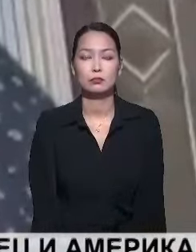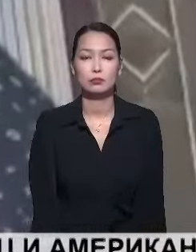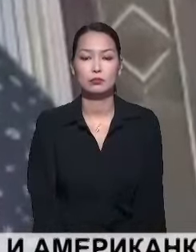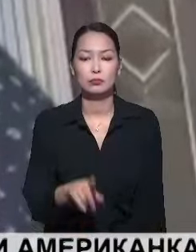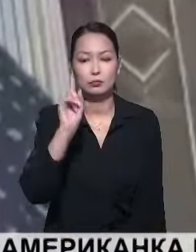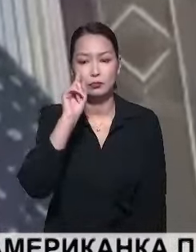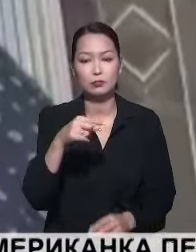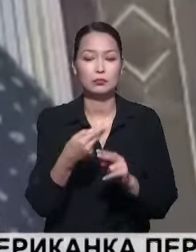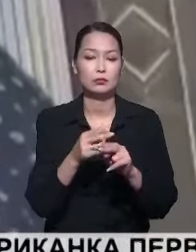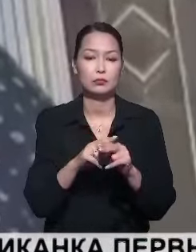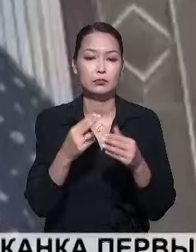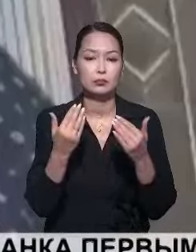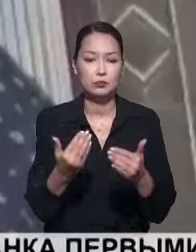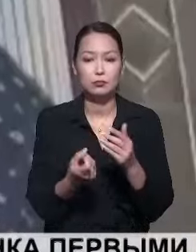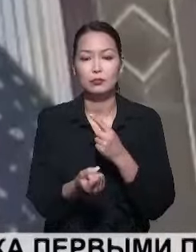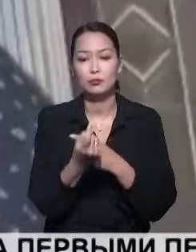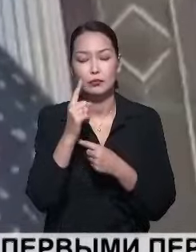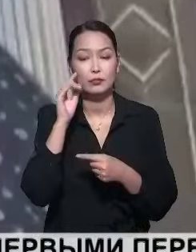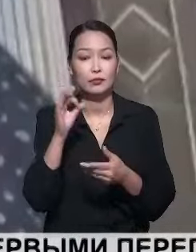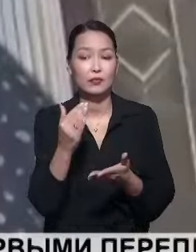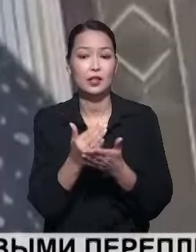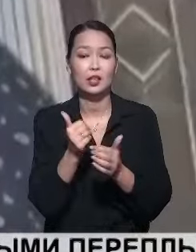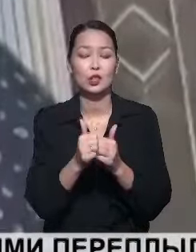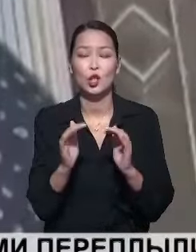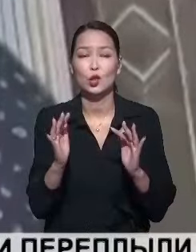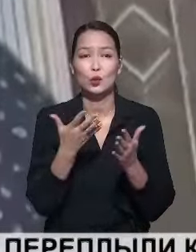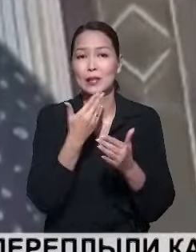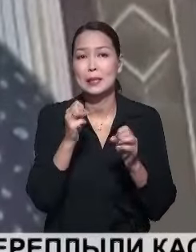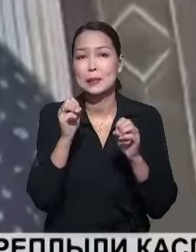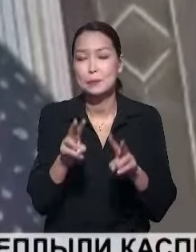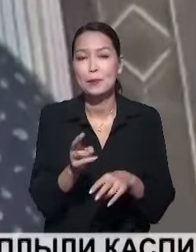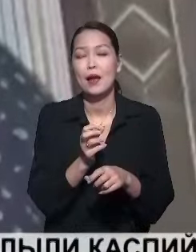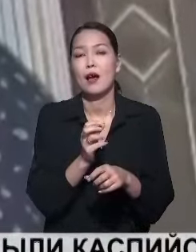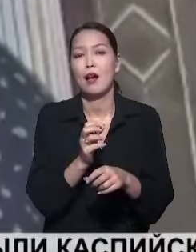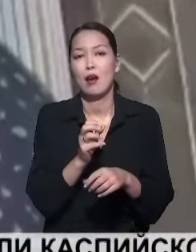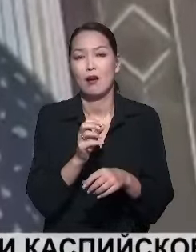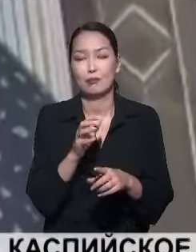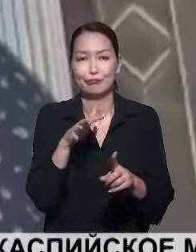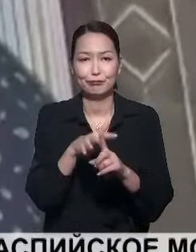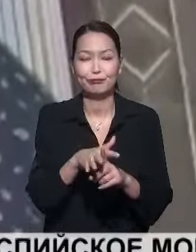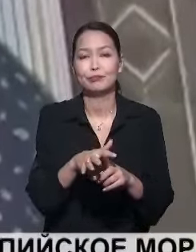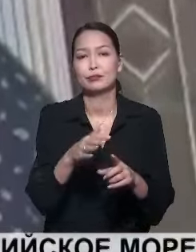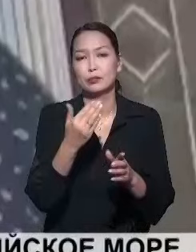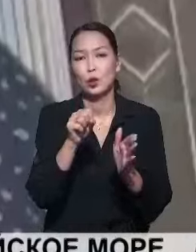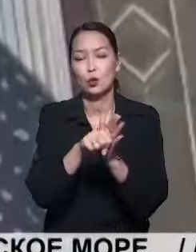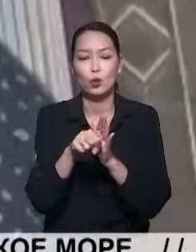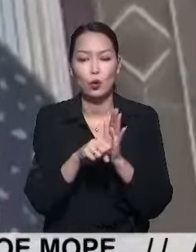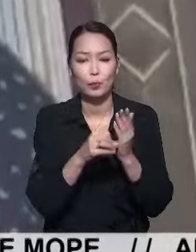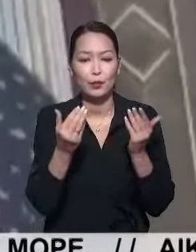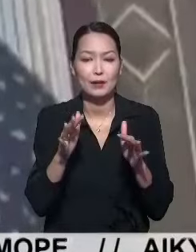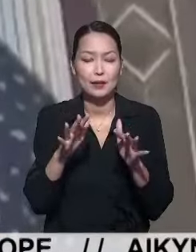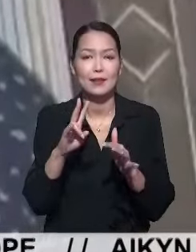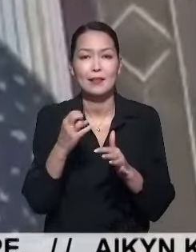Знаете, это не те вещи, которые происходят случайно. Это была целенаправленная атака, осуществленная чрезвычайно изощренным субъектом